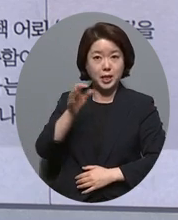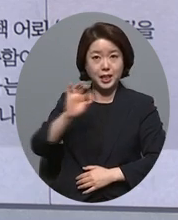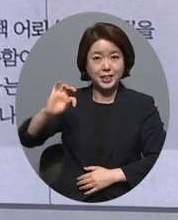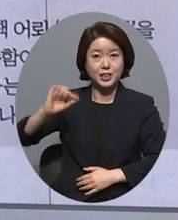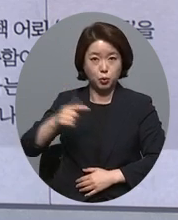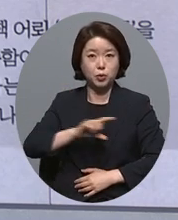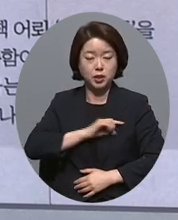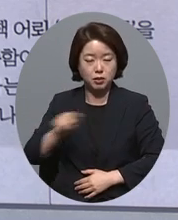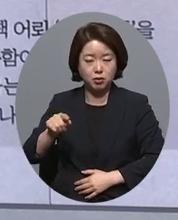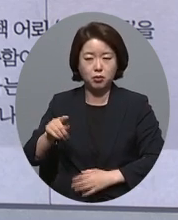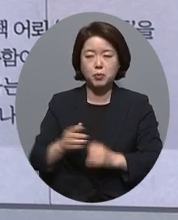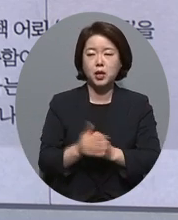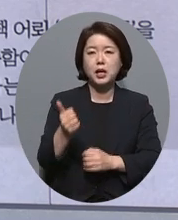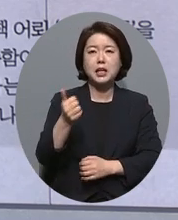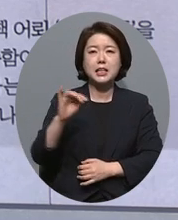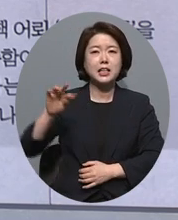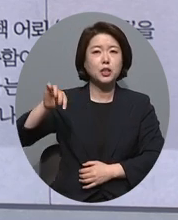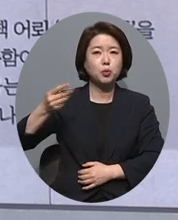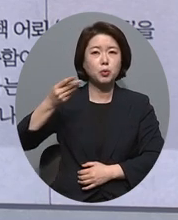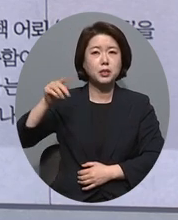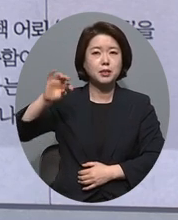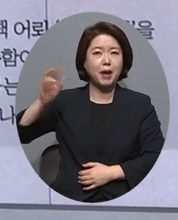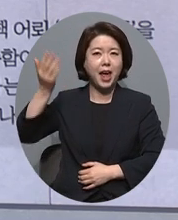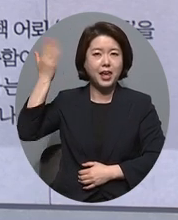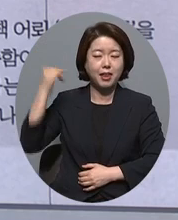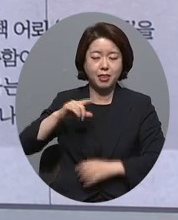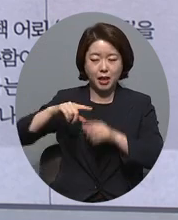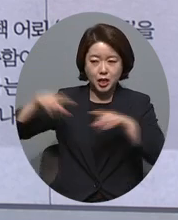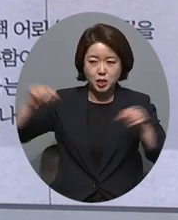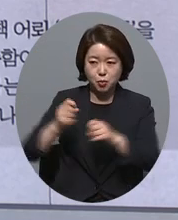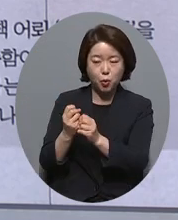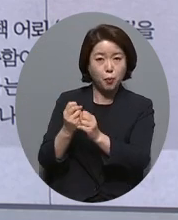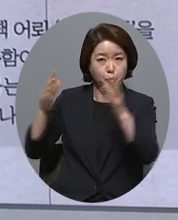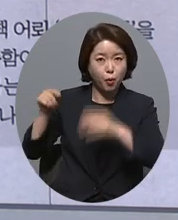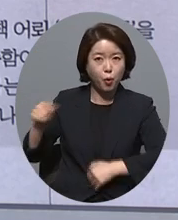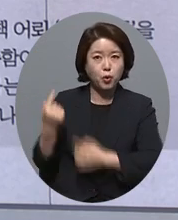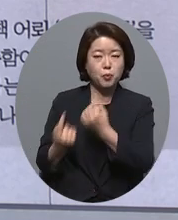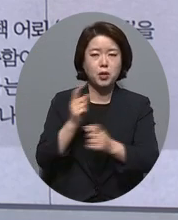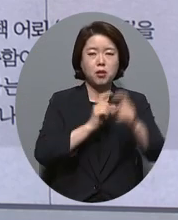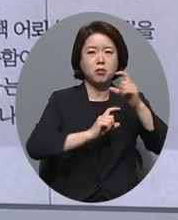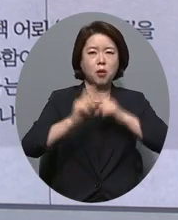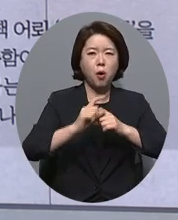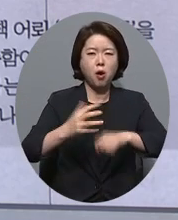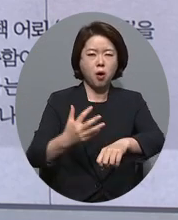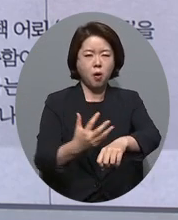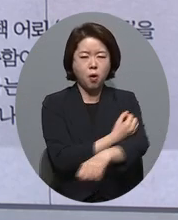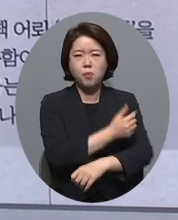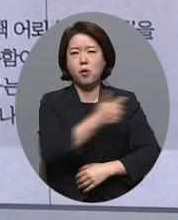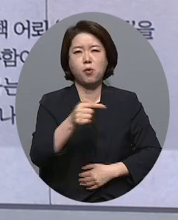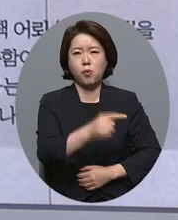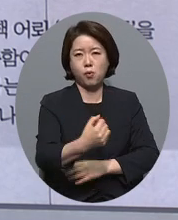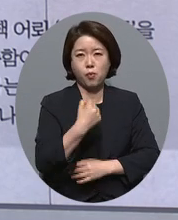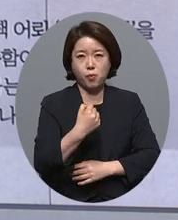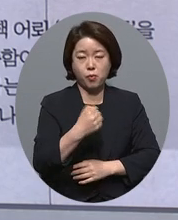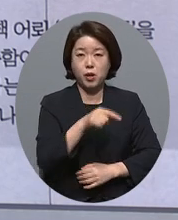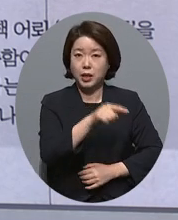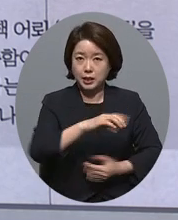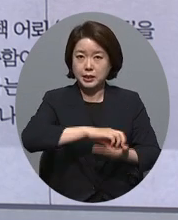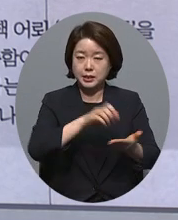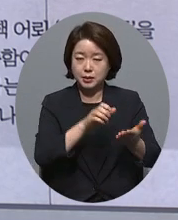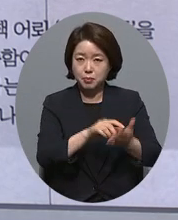원자폭탄보다 100배 위력을 가진 것으로 전해지고 있습니다 그만큼 러시아가 수세에 몰렸다는 이야기겠죠